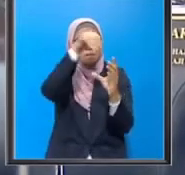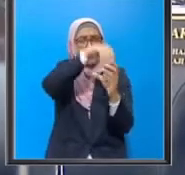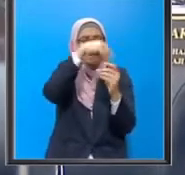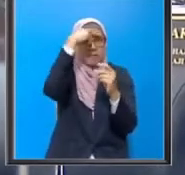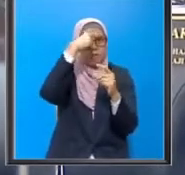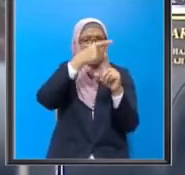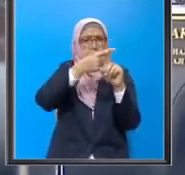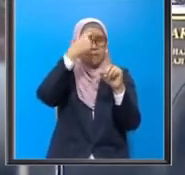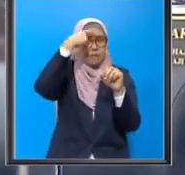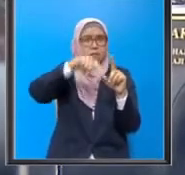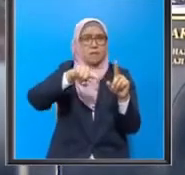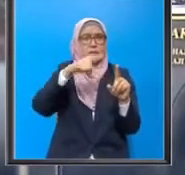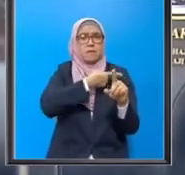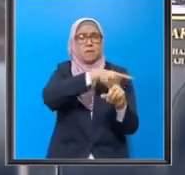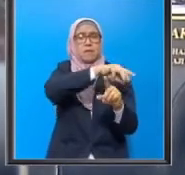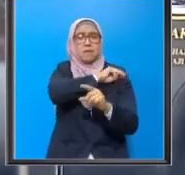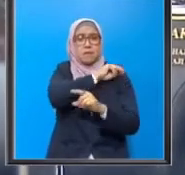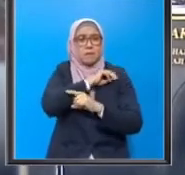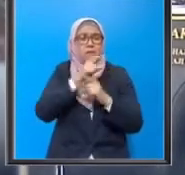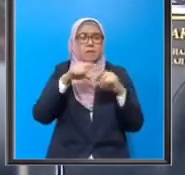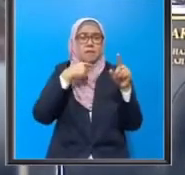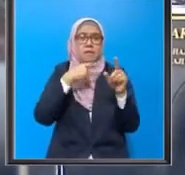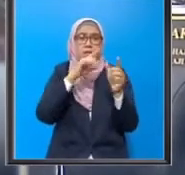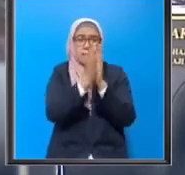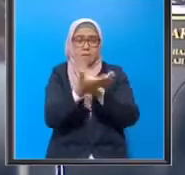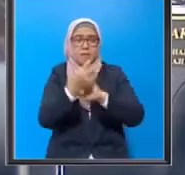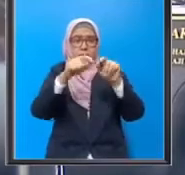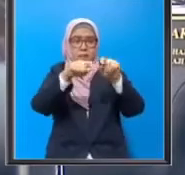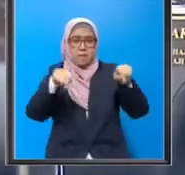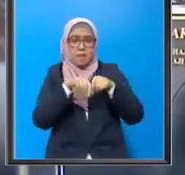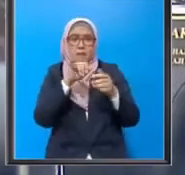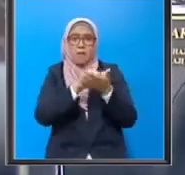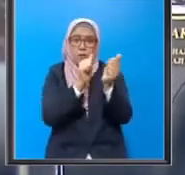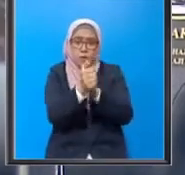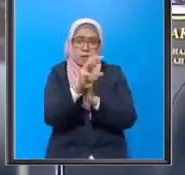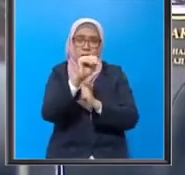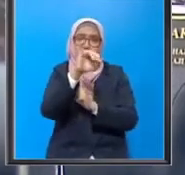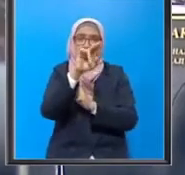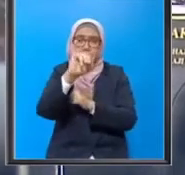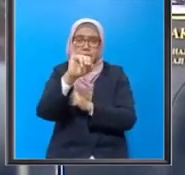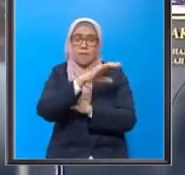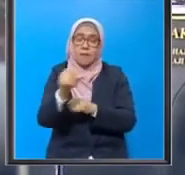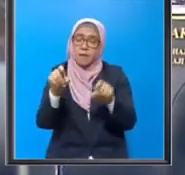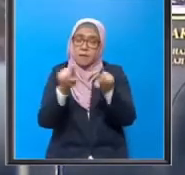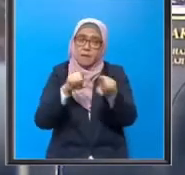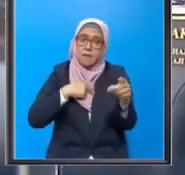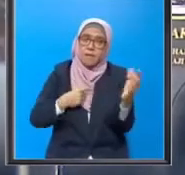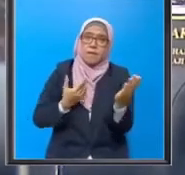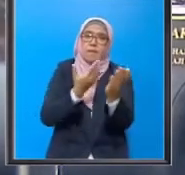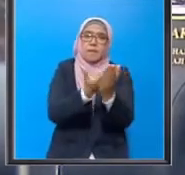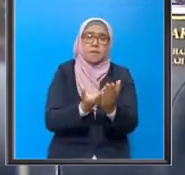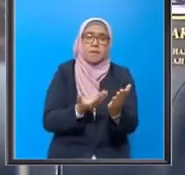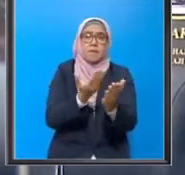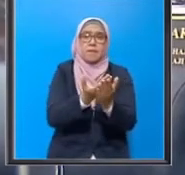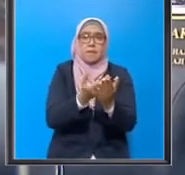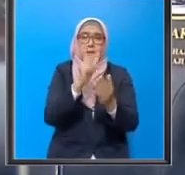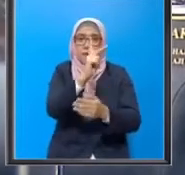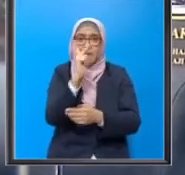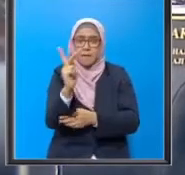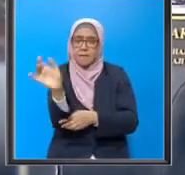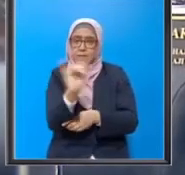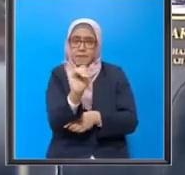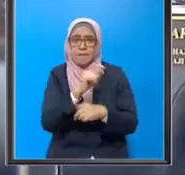Mini tersebut dalam masa yang sama saya ingin menceraikan Kompleks sukan Mini untuk krait dan sebuah tapaknya suatu telah dikenal pasti